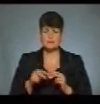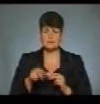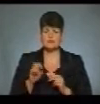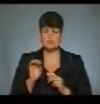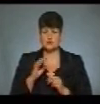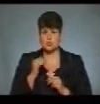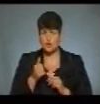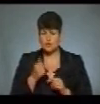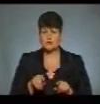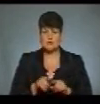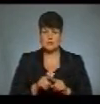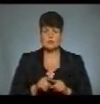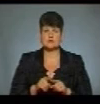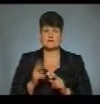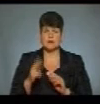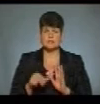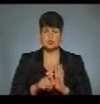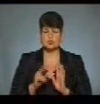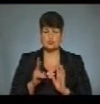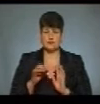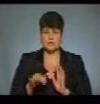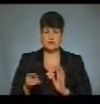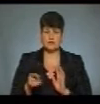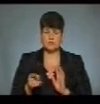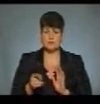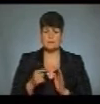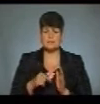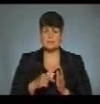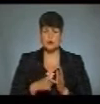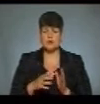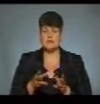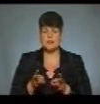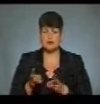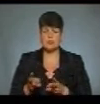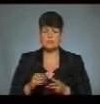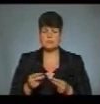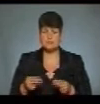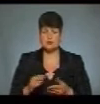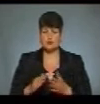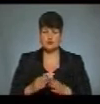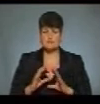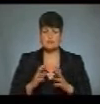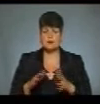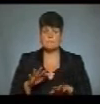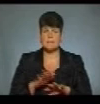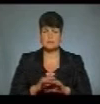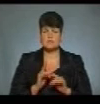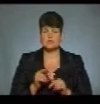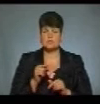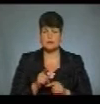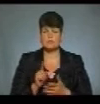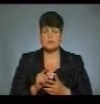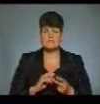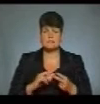року. Також 26 квітня «Тернопільміськтеплокомуненерго» уклало угоду зі Світовим банком. Згідно з нею, мають замінити